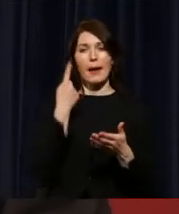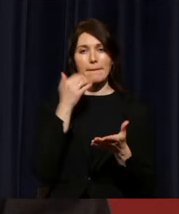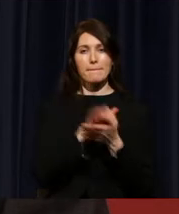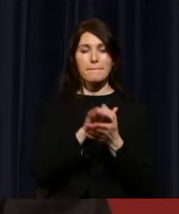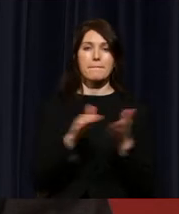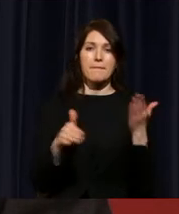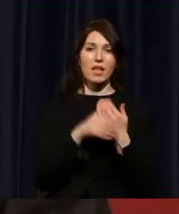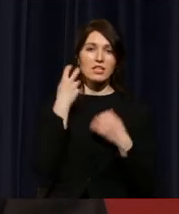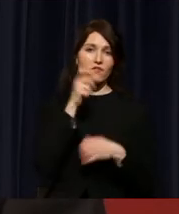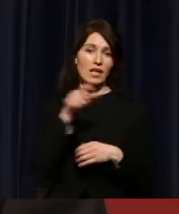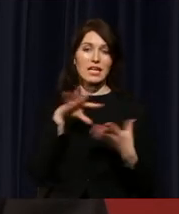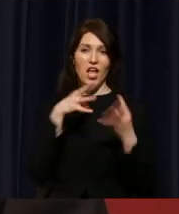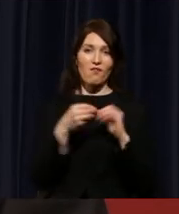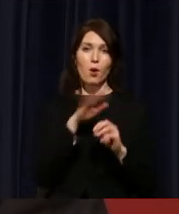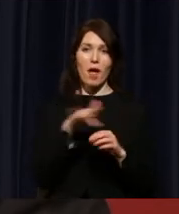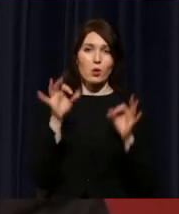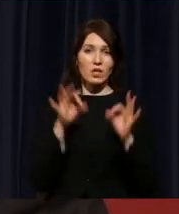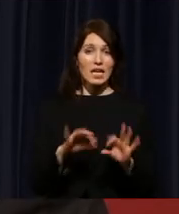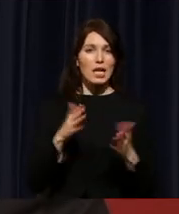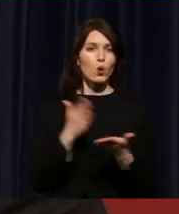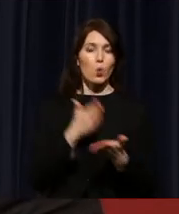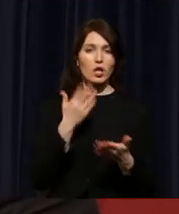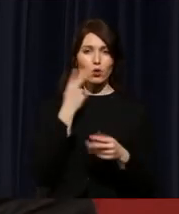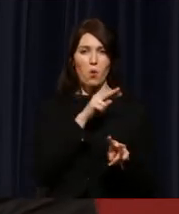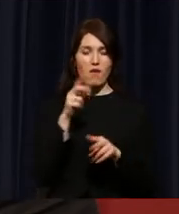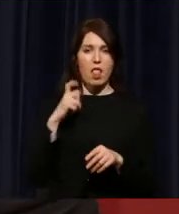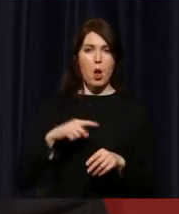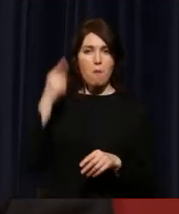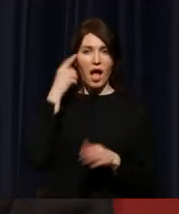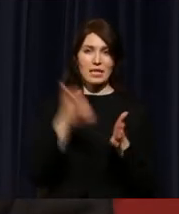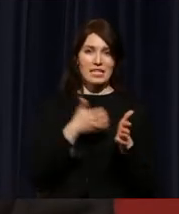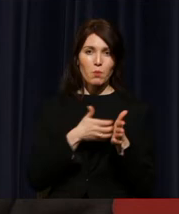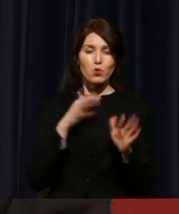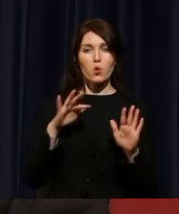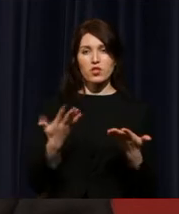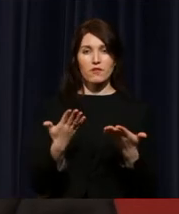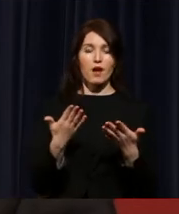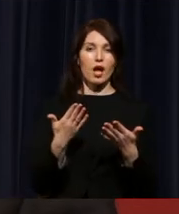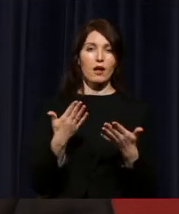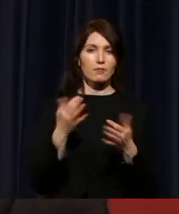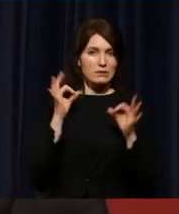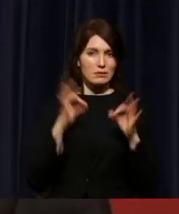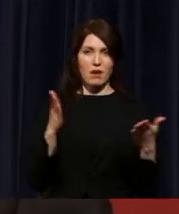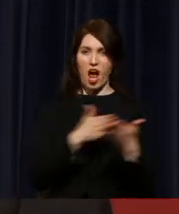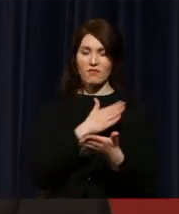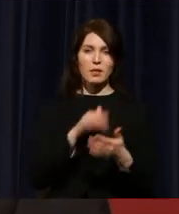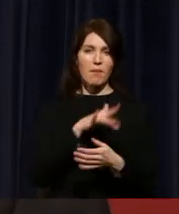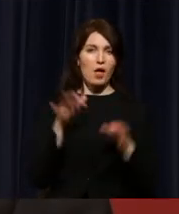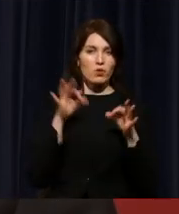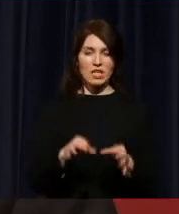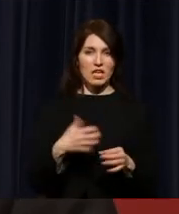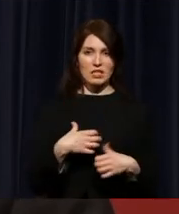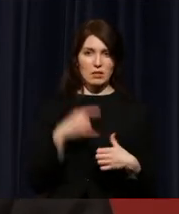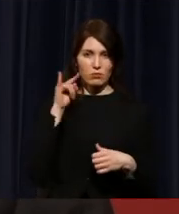palīdz vecākiem ievērot bērntiesības, bet ja notiek novērot ļaunprātīgu izmantošanu vai arī totāli bērntiesību